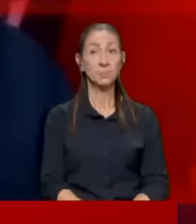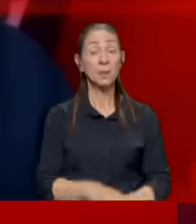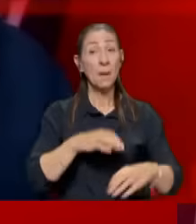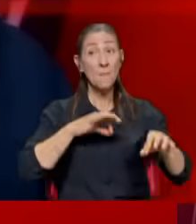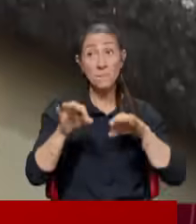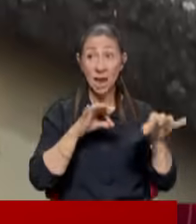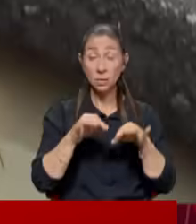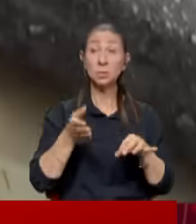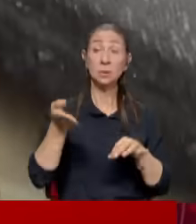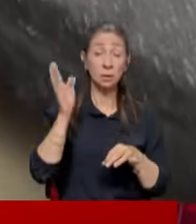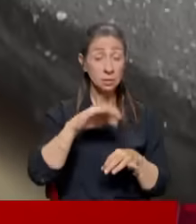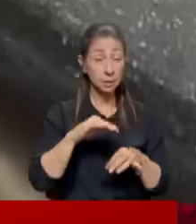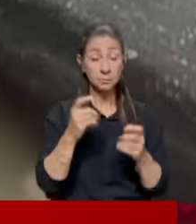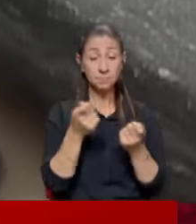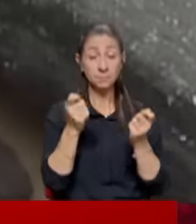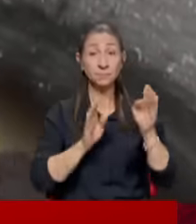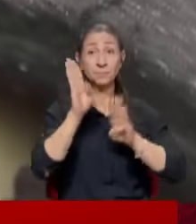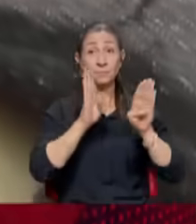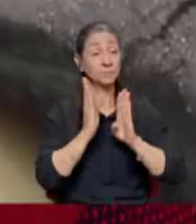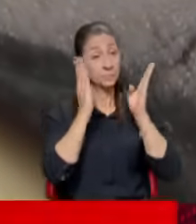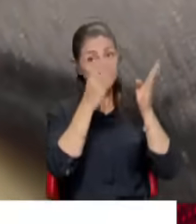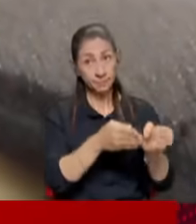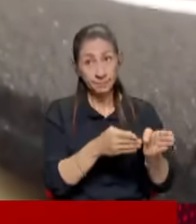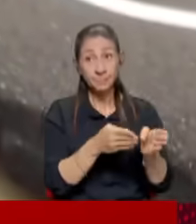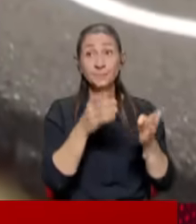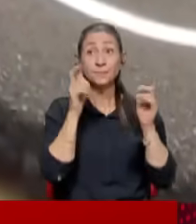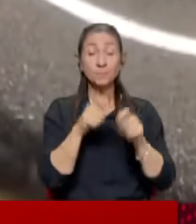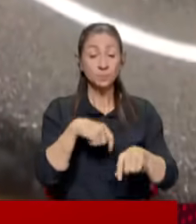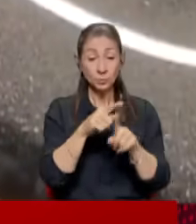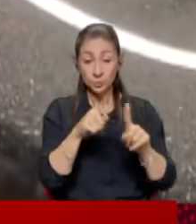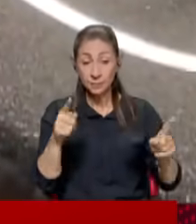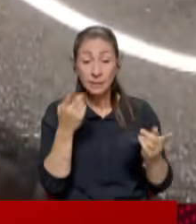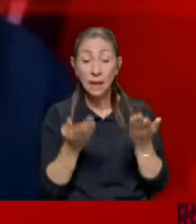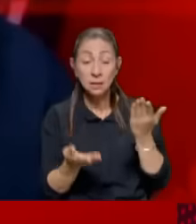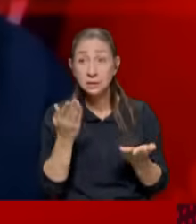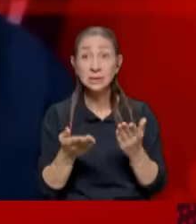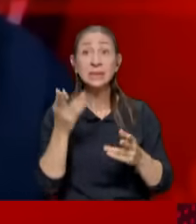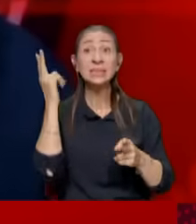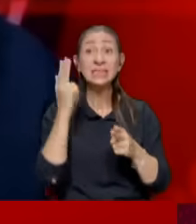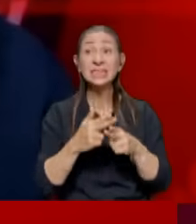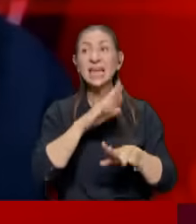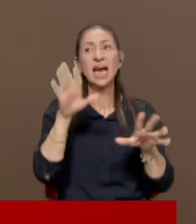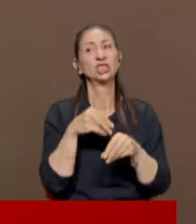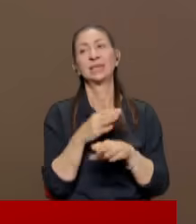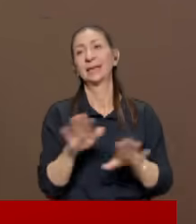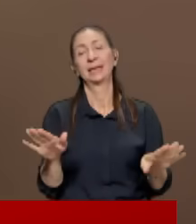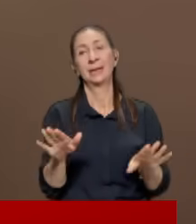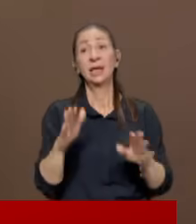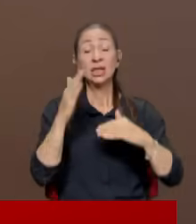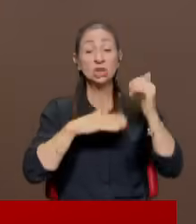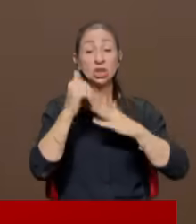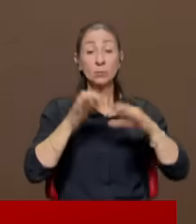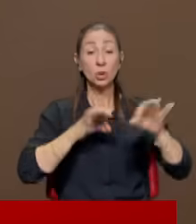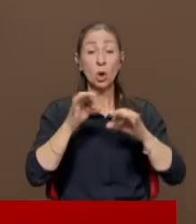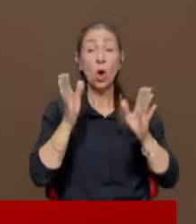Planlayıp ondan sonra da işin ihalesine çıkarsınız. Yapım sürecini değerlendirirsiniz. Hız her şey değildir. İnşaat